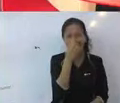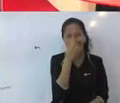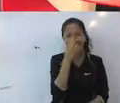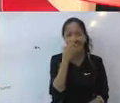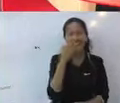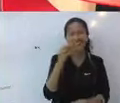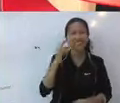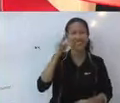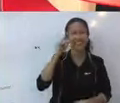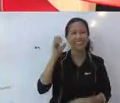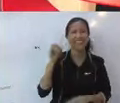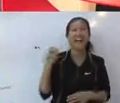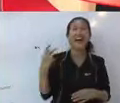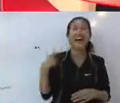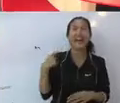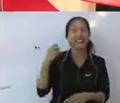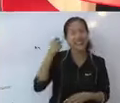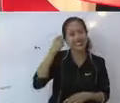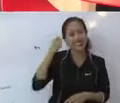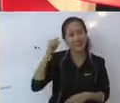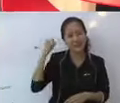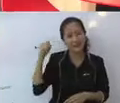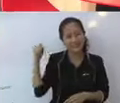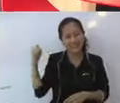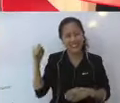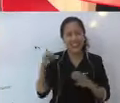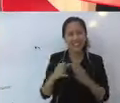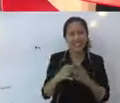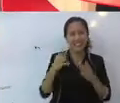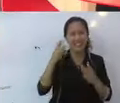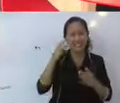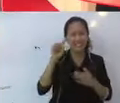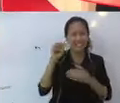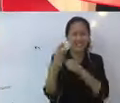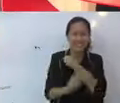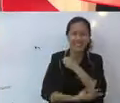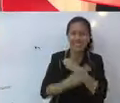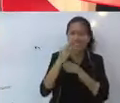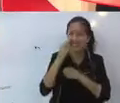nutritionist dietitian. Ayan.